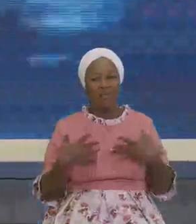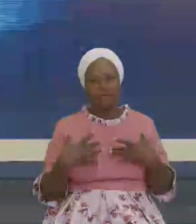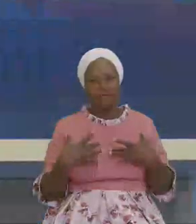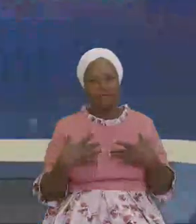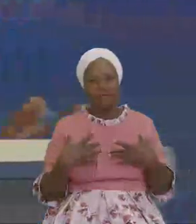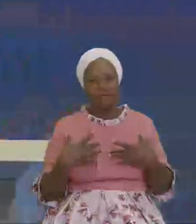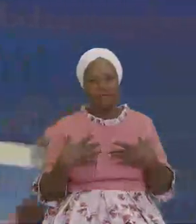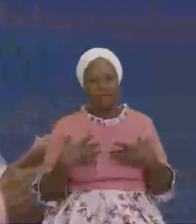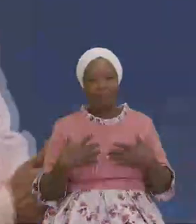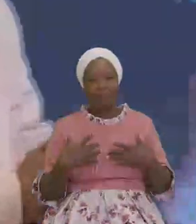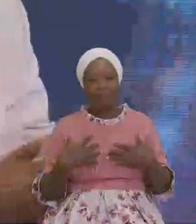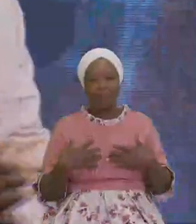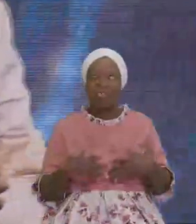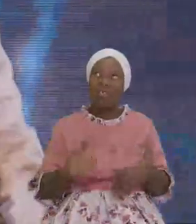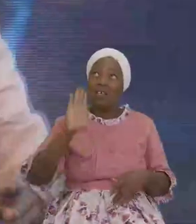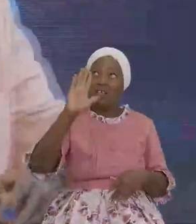abondante.